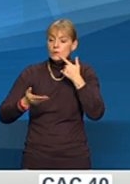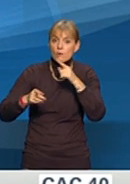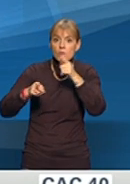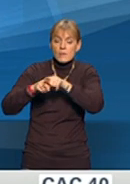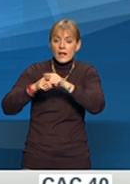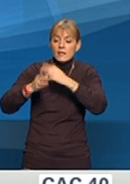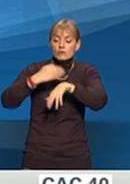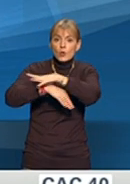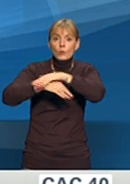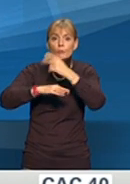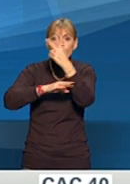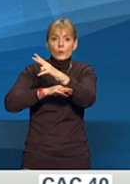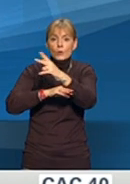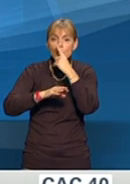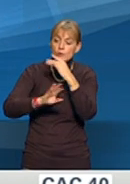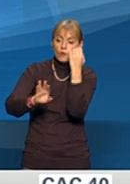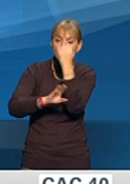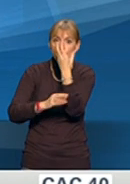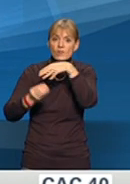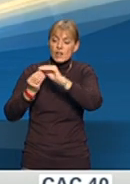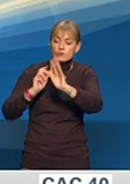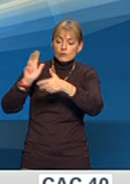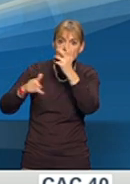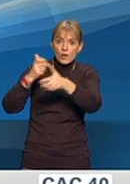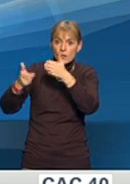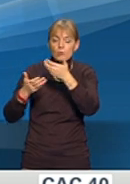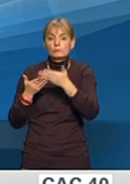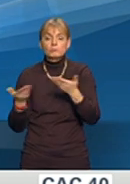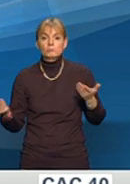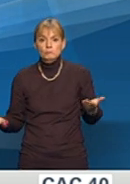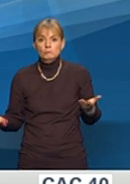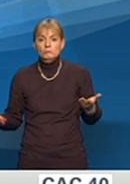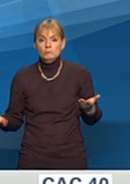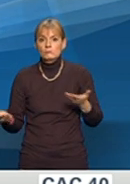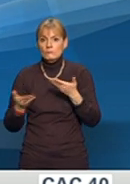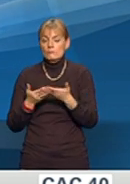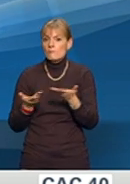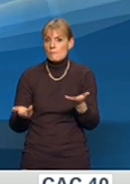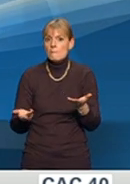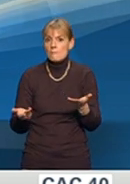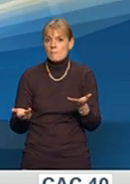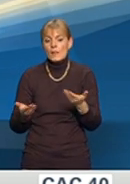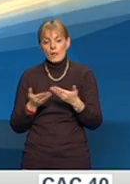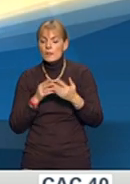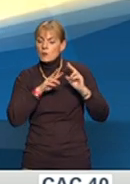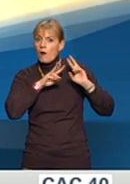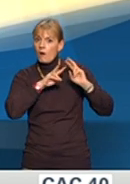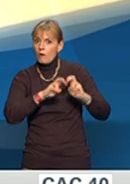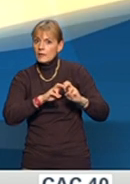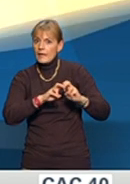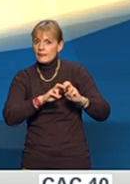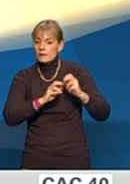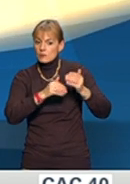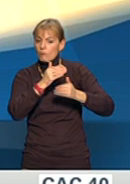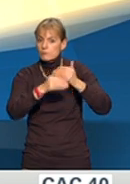dérobés au moment où l'homicide a été commis. Et ma réaction, c'est d'abord la satisfaction que l'enquête puisse